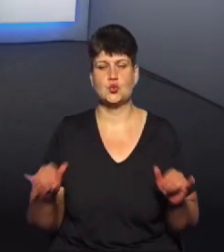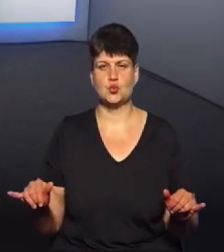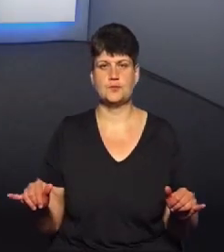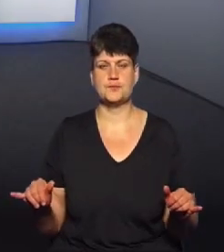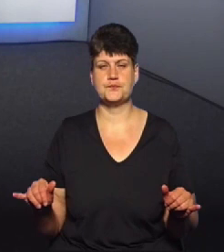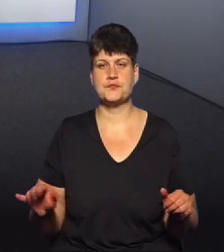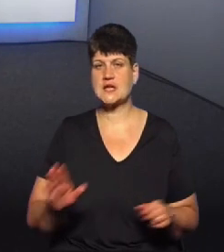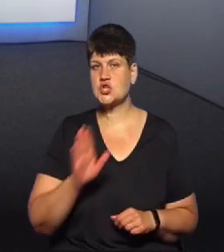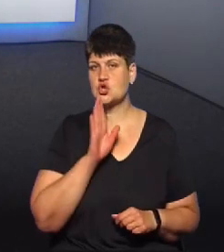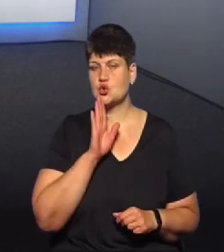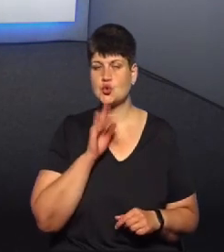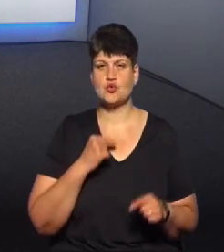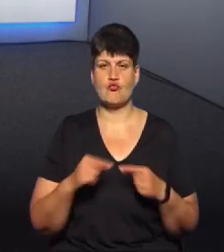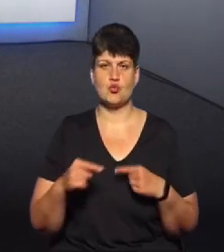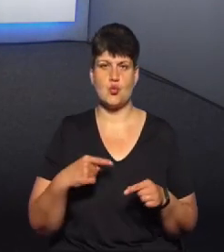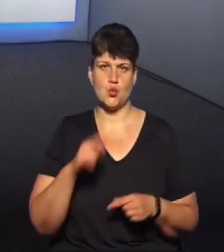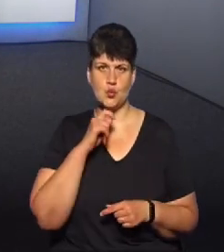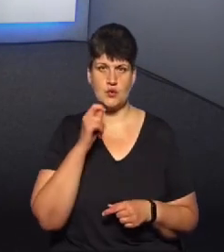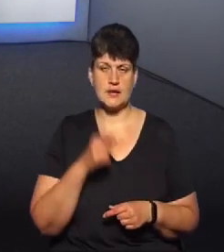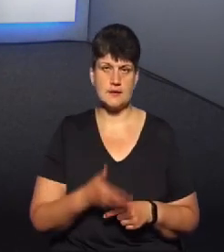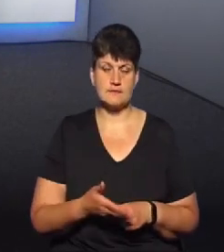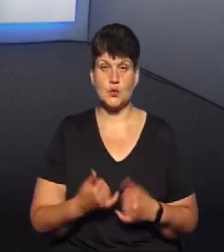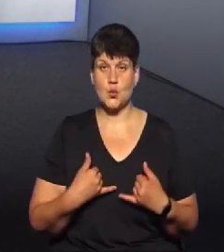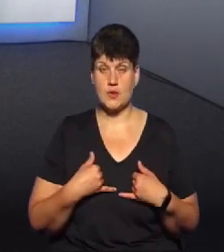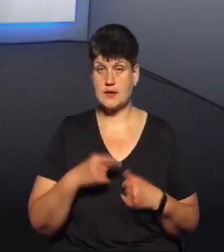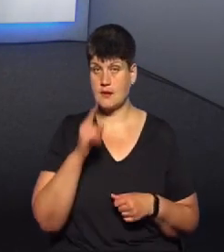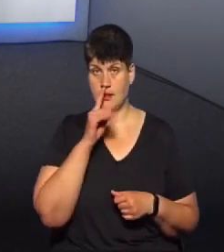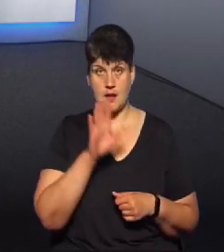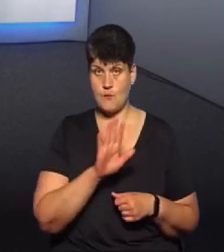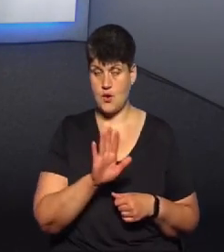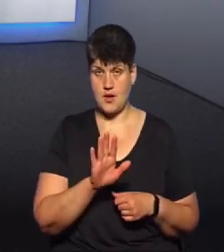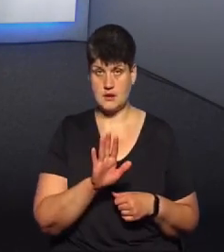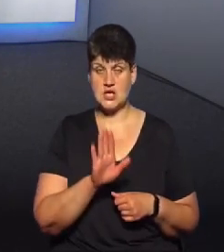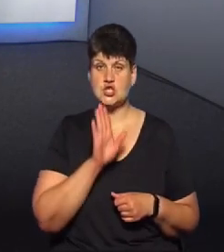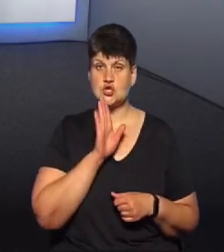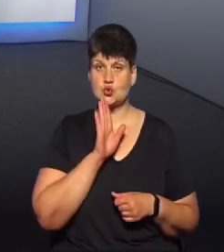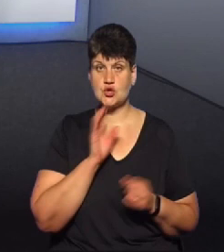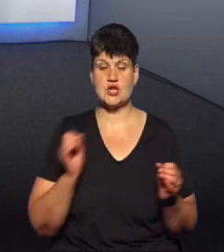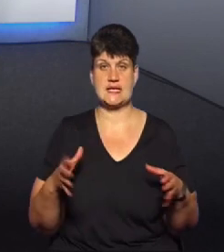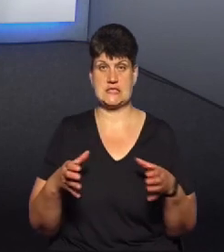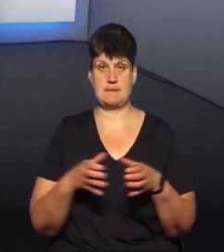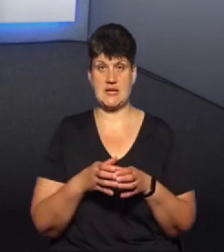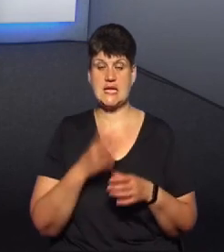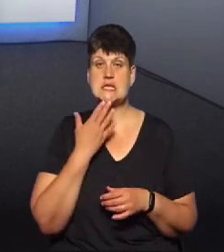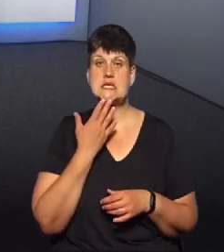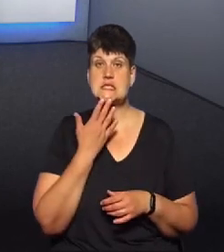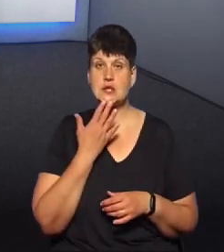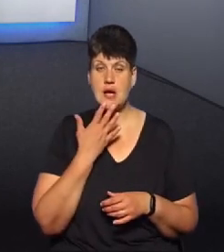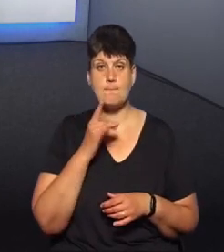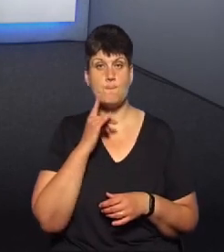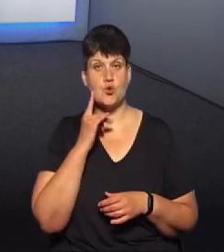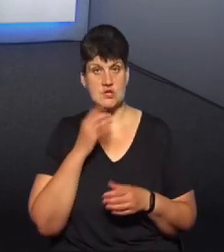жіночого футболу в Україні. У нас досить непогана жіноча збірна національна, і молодіжні збірні